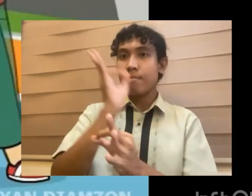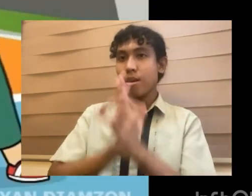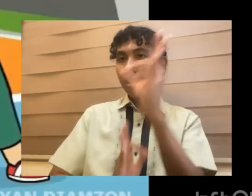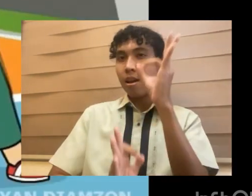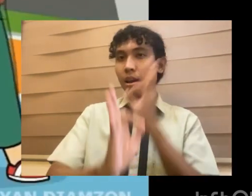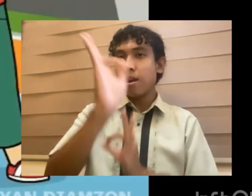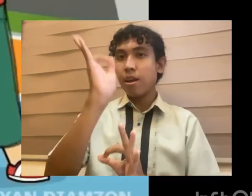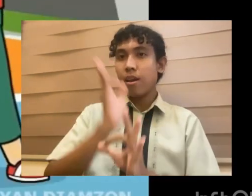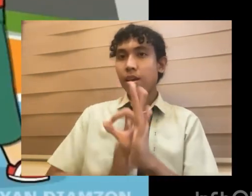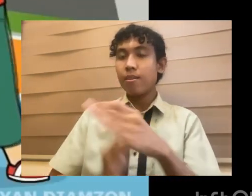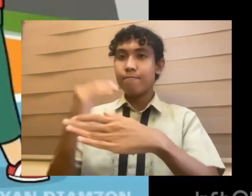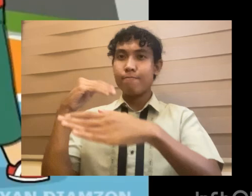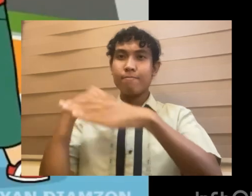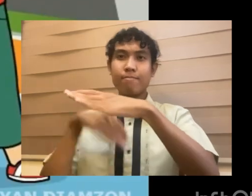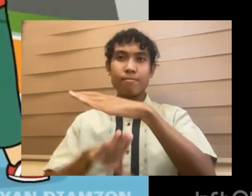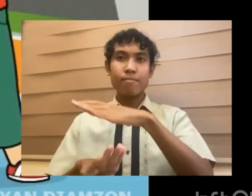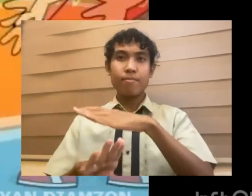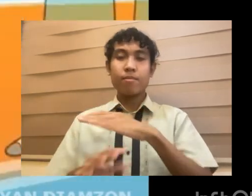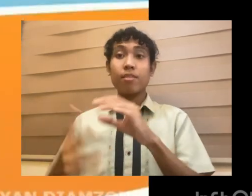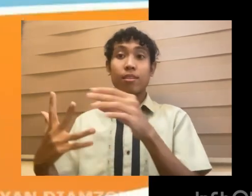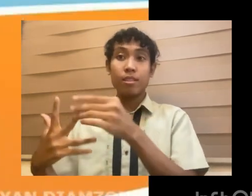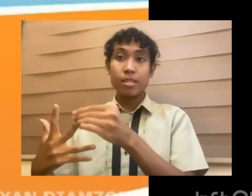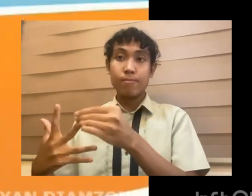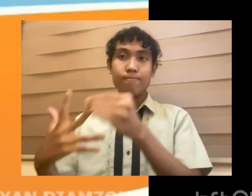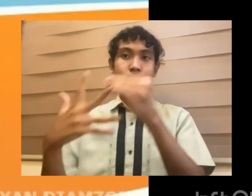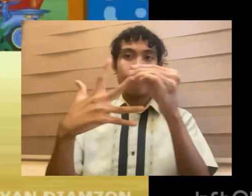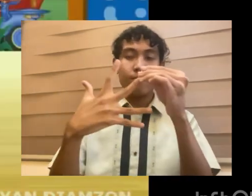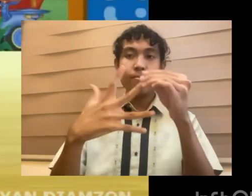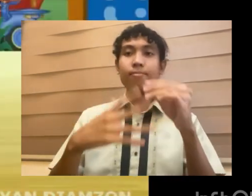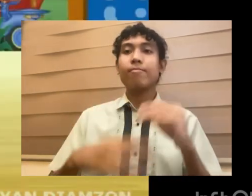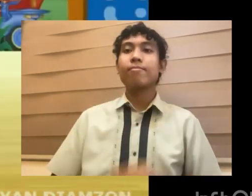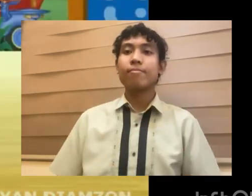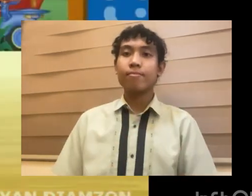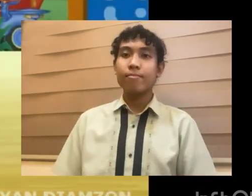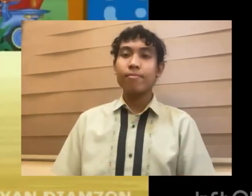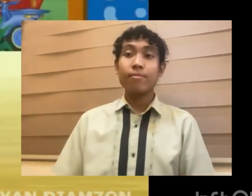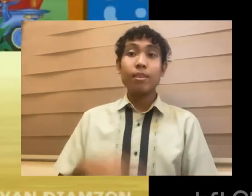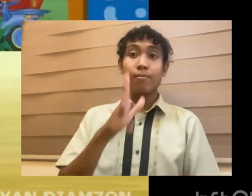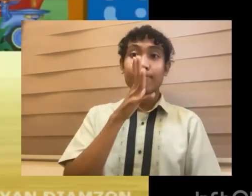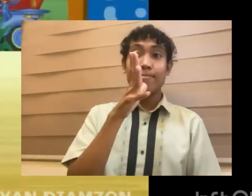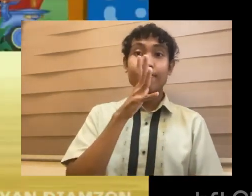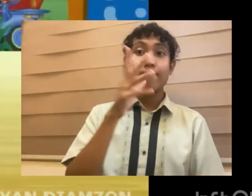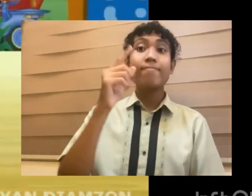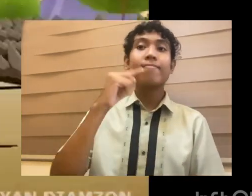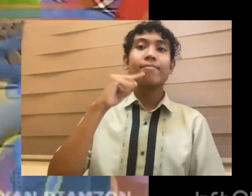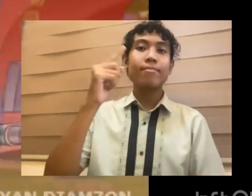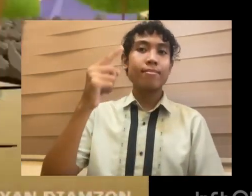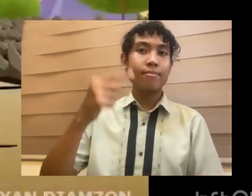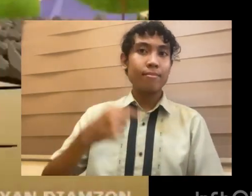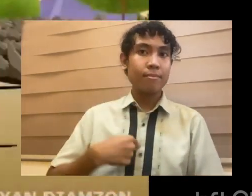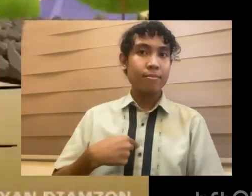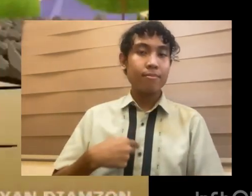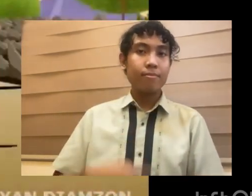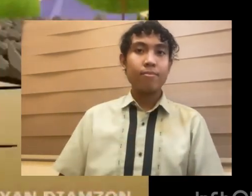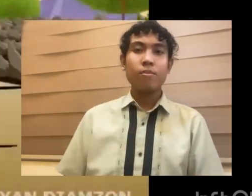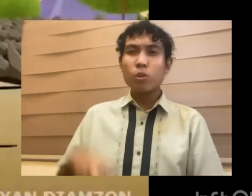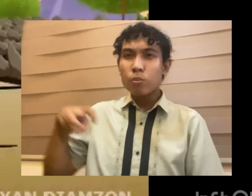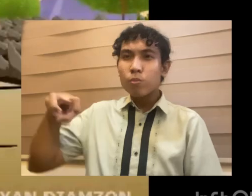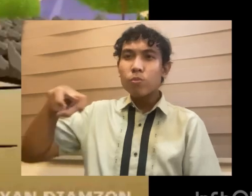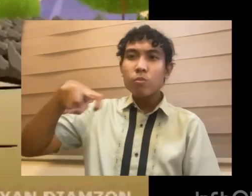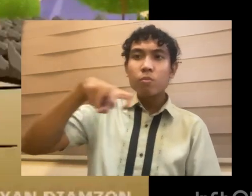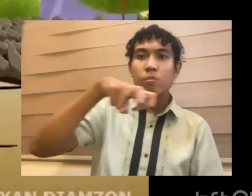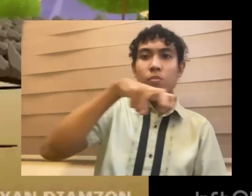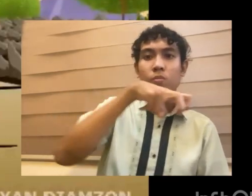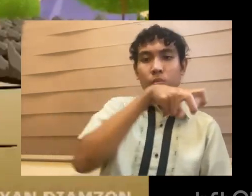paa. Ipinanganak si Titoy na di tulad ng ibang bata. Sabi nga ni nanay sa akin, kaya para makaparuot pa